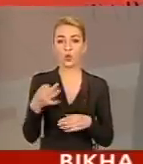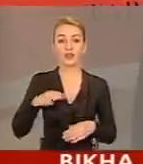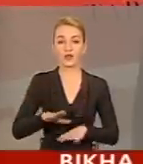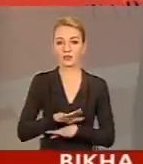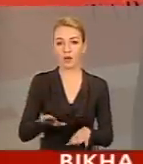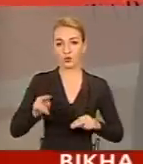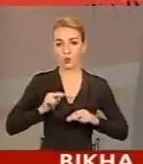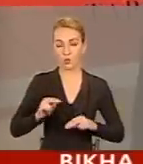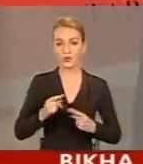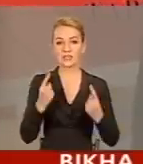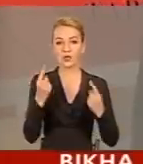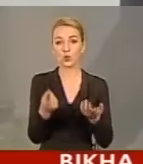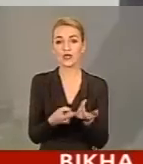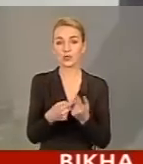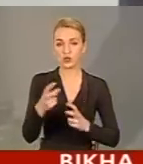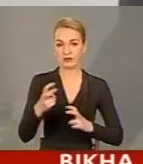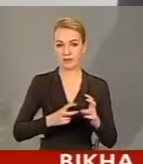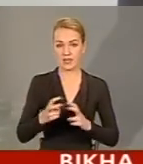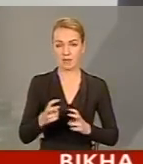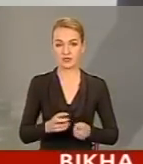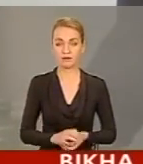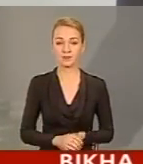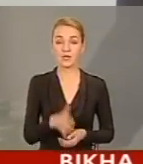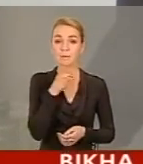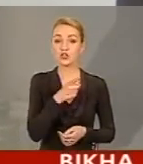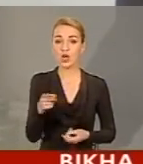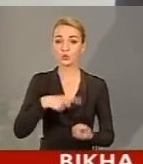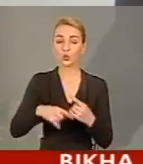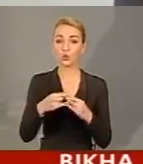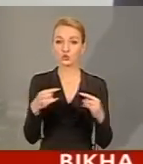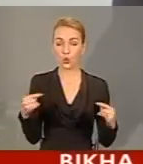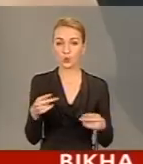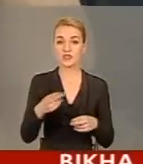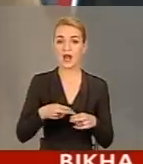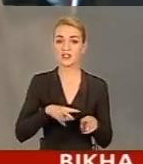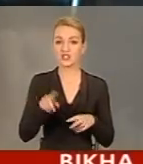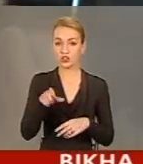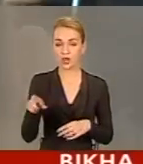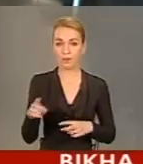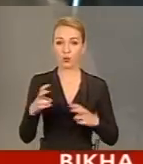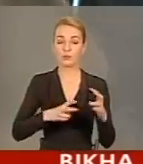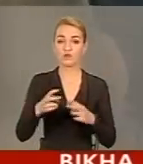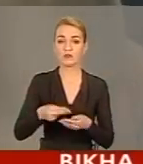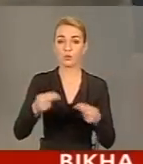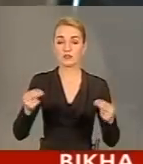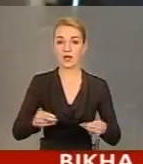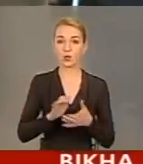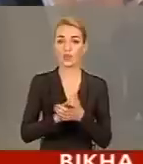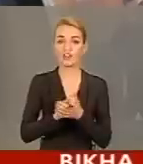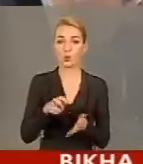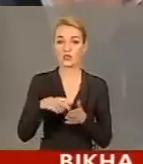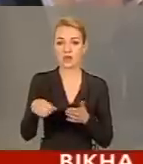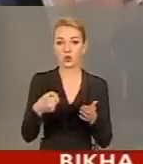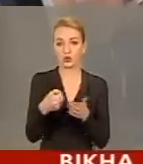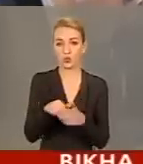роботи значної кількості підприємств. Під час круглого столу із залізничниками промисловці підписали колективного листа до